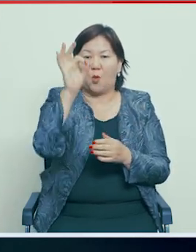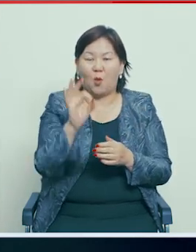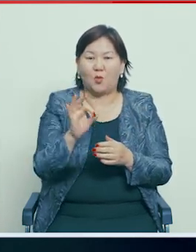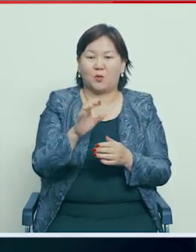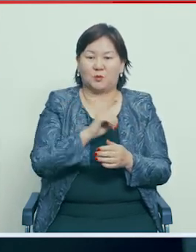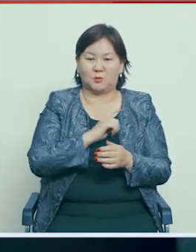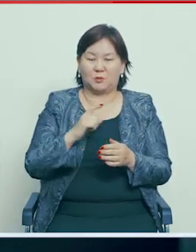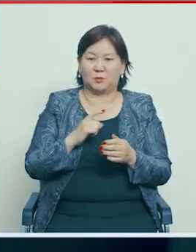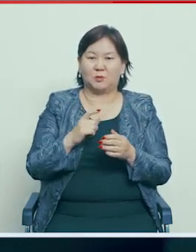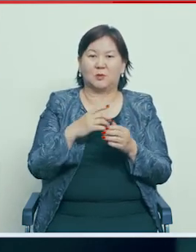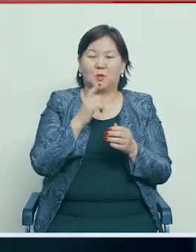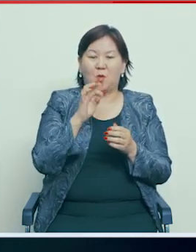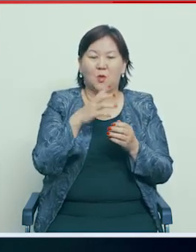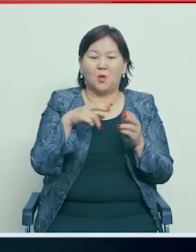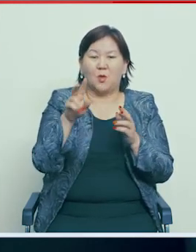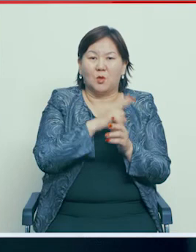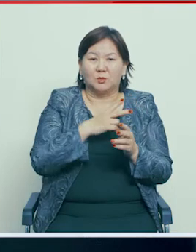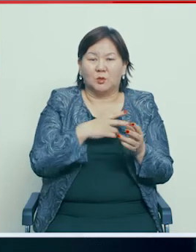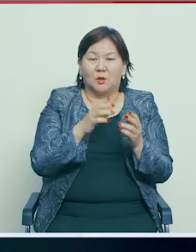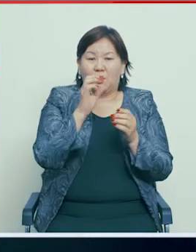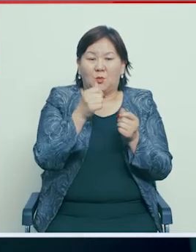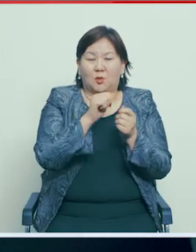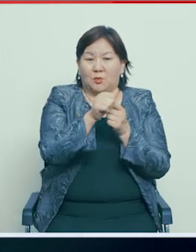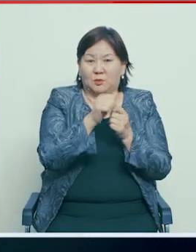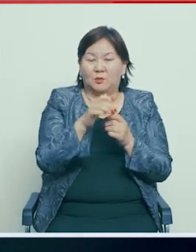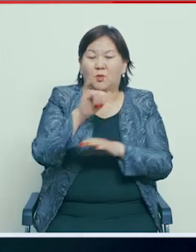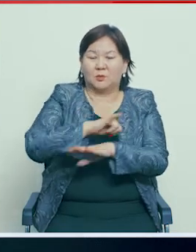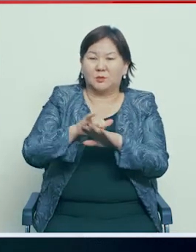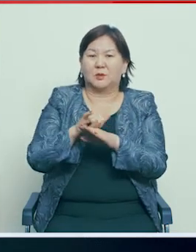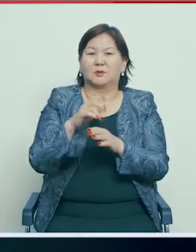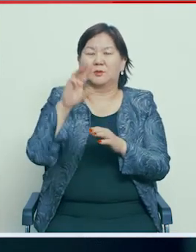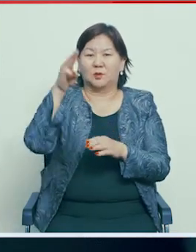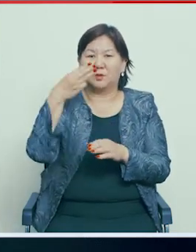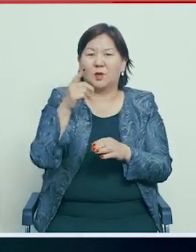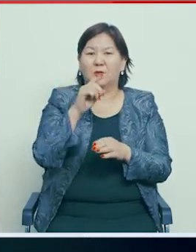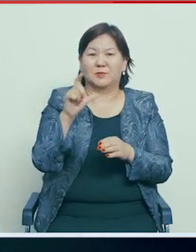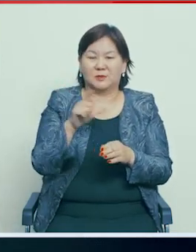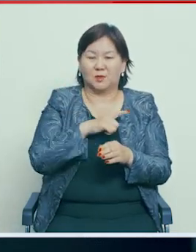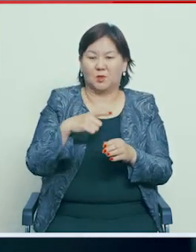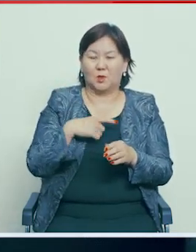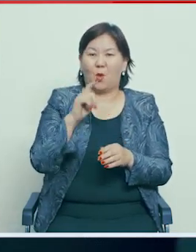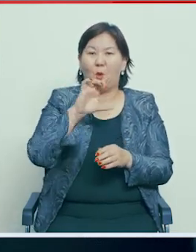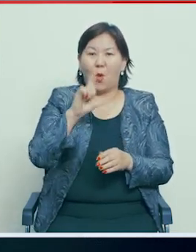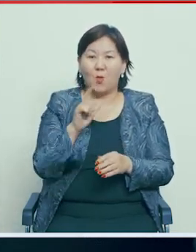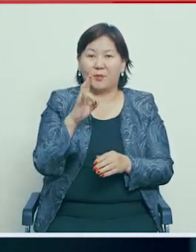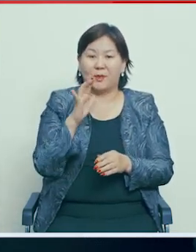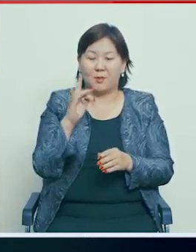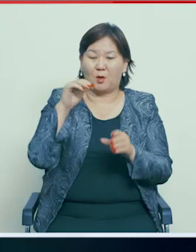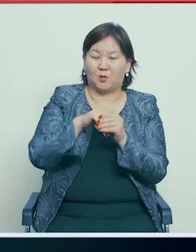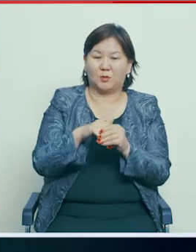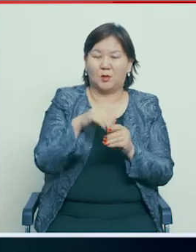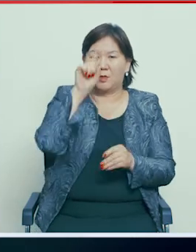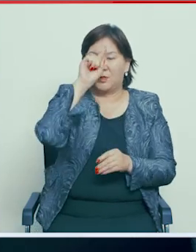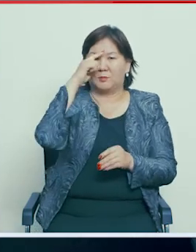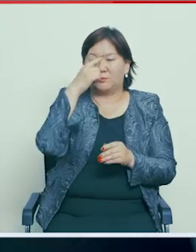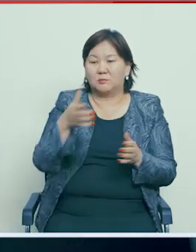төдийг өрх гэрдээ хувь нэмрээ оруулагч болоод явж байгаа. Цаашдаа улс орондоо бас тодорхой хэмжээгээр өөрийнхөө хувь нэмрийг оруулаад бүр бусдын эрүүл мэндэд